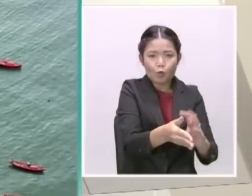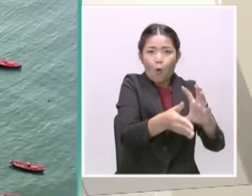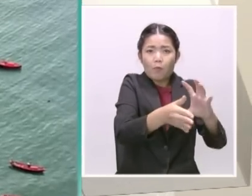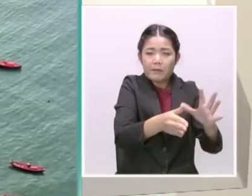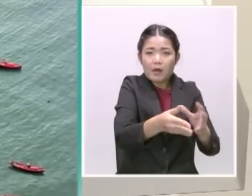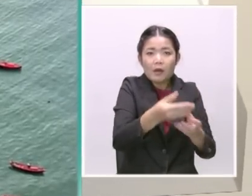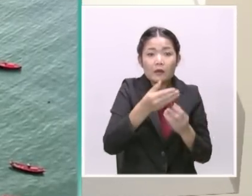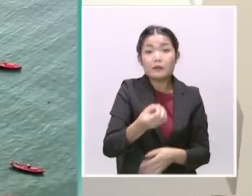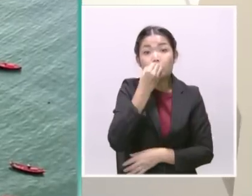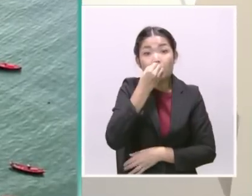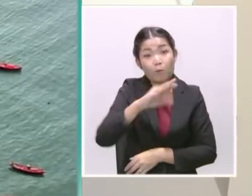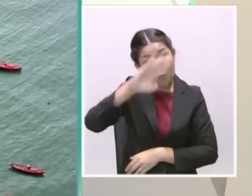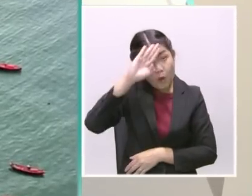get us